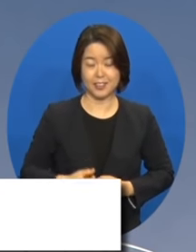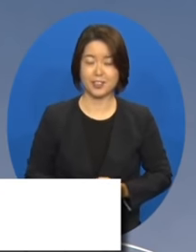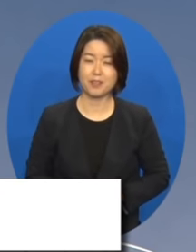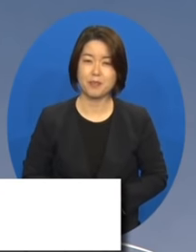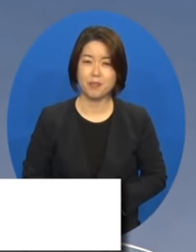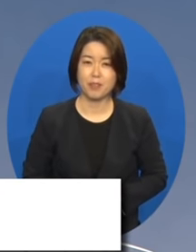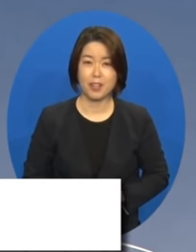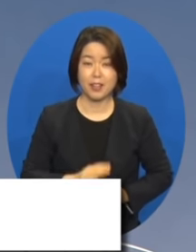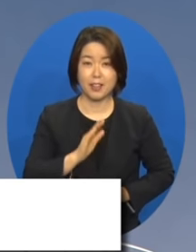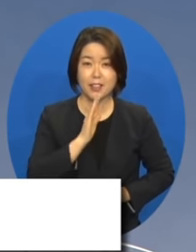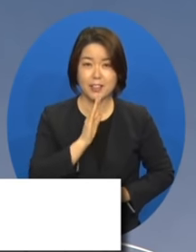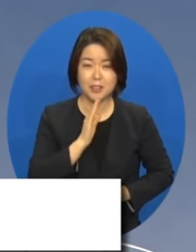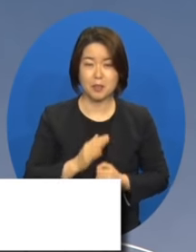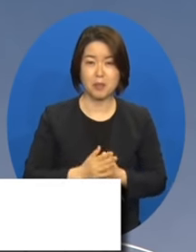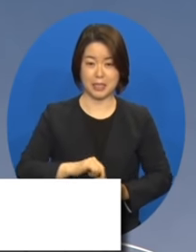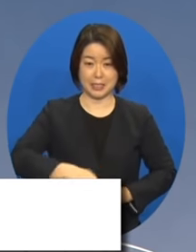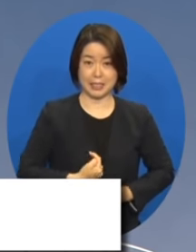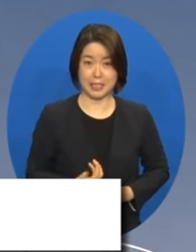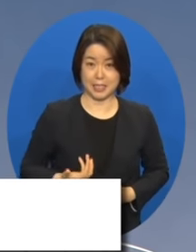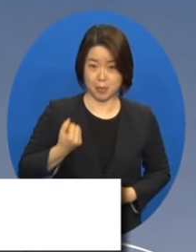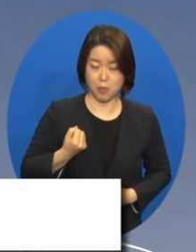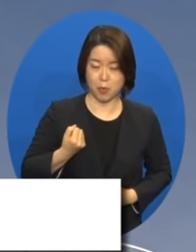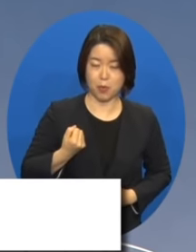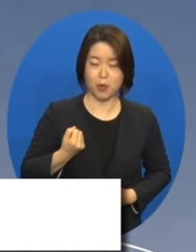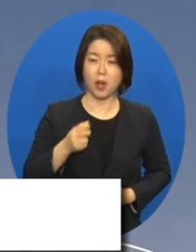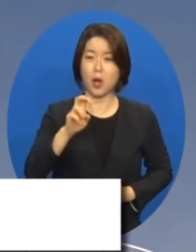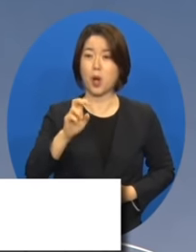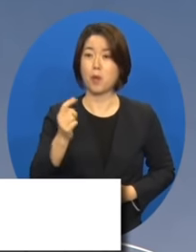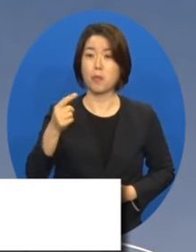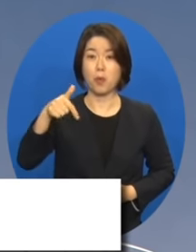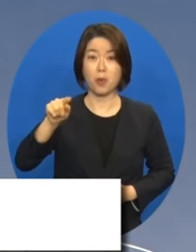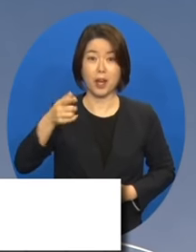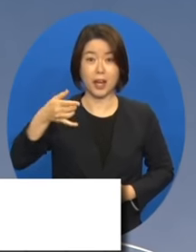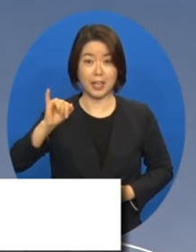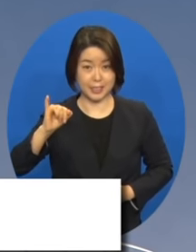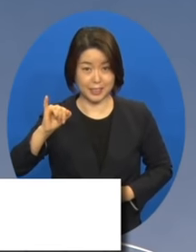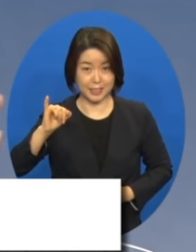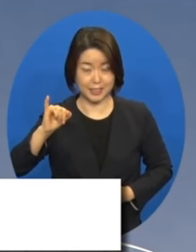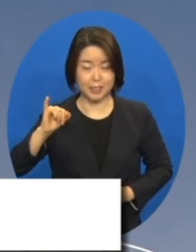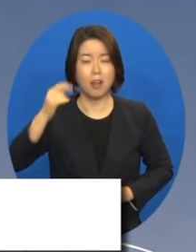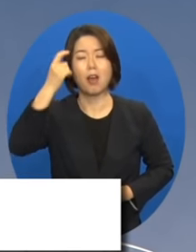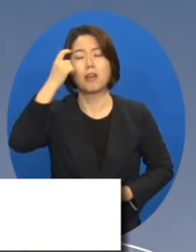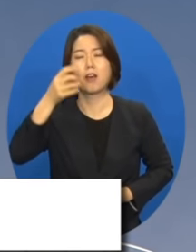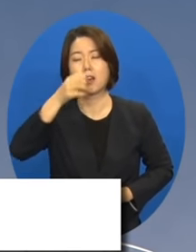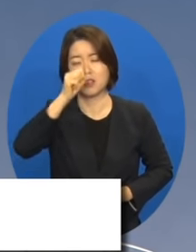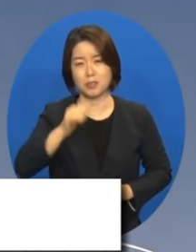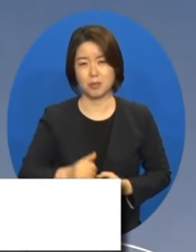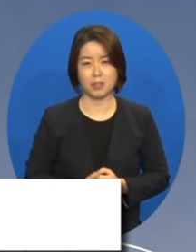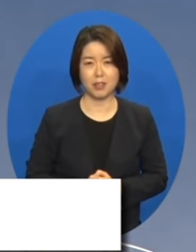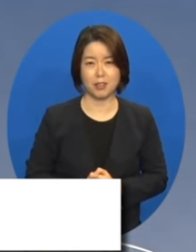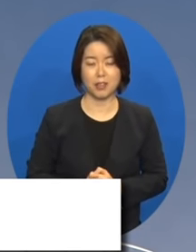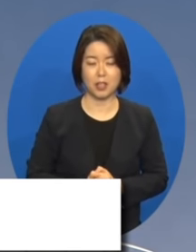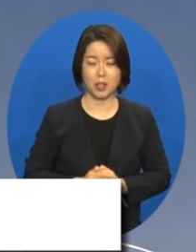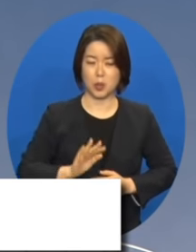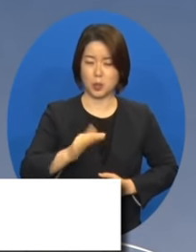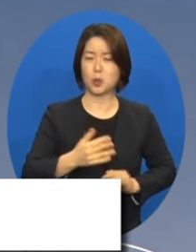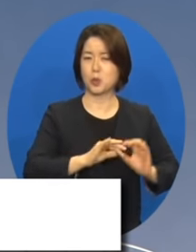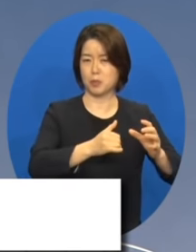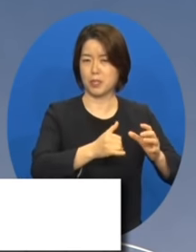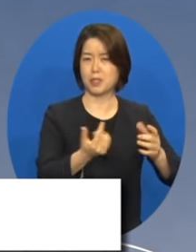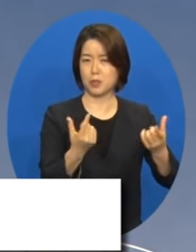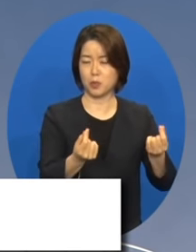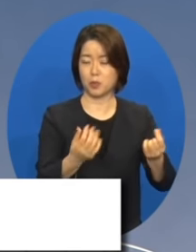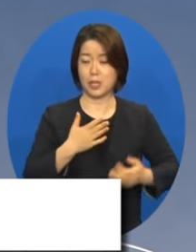정말 자기 몫은 자 기모바지 해당이 될 정도로 중요하죠 요즘 세상이 그런 세상이 내 몫이다